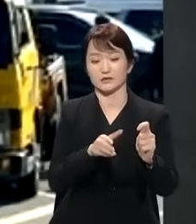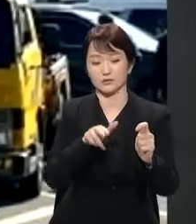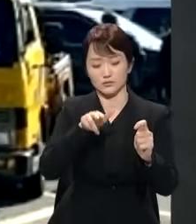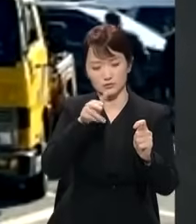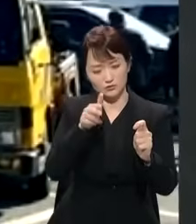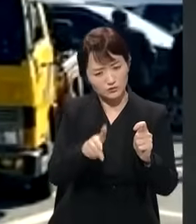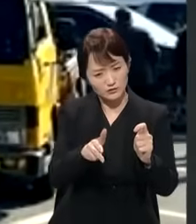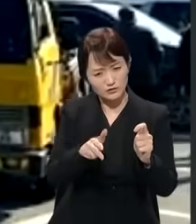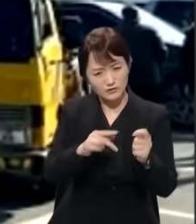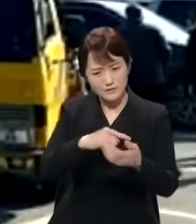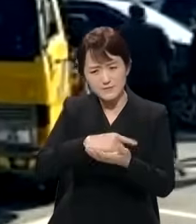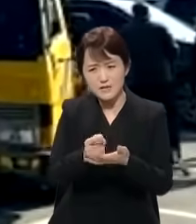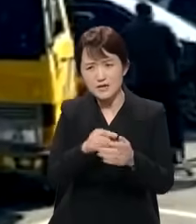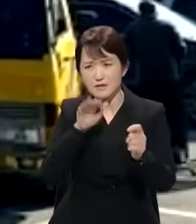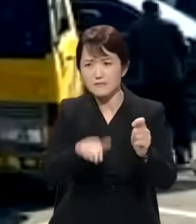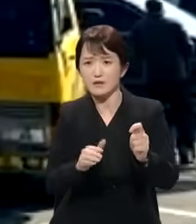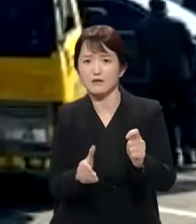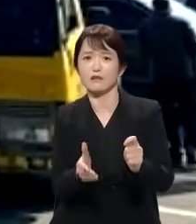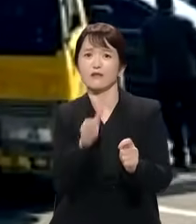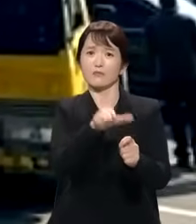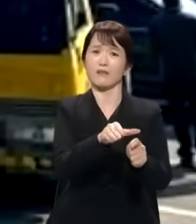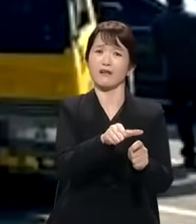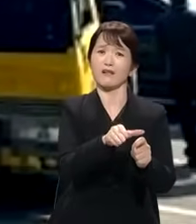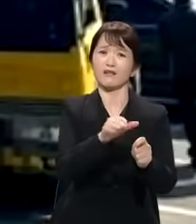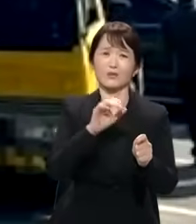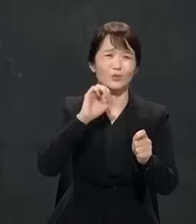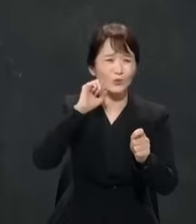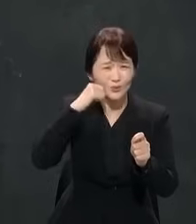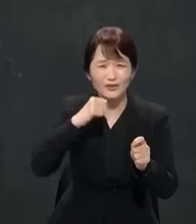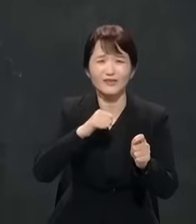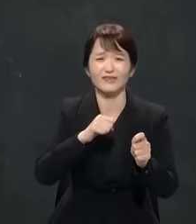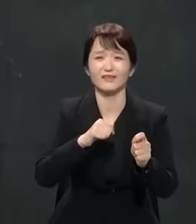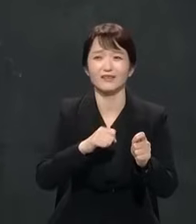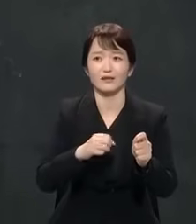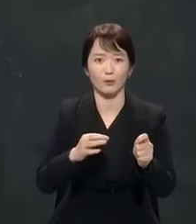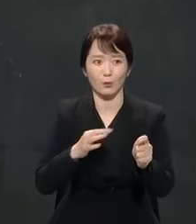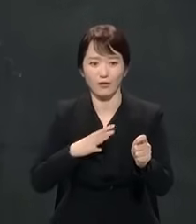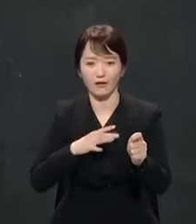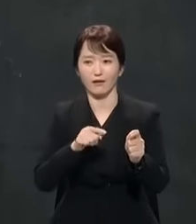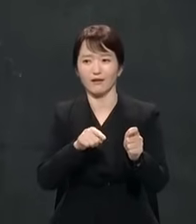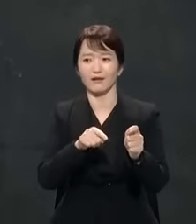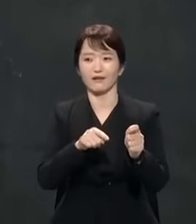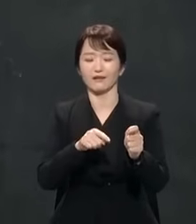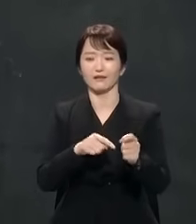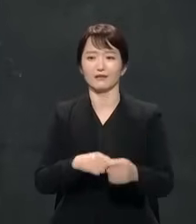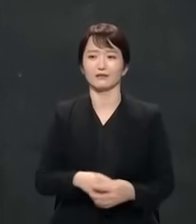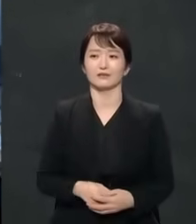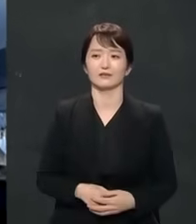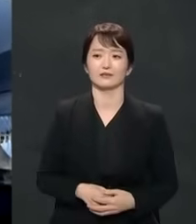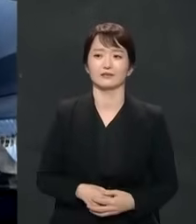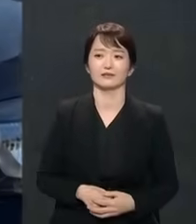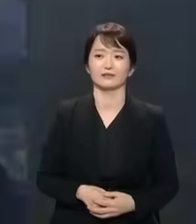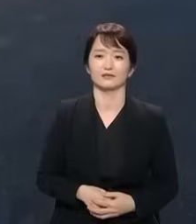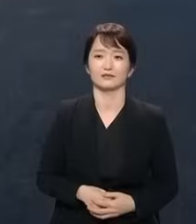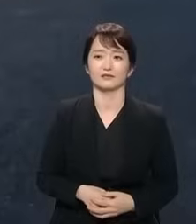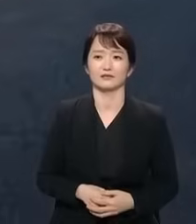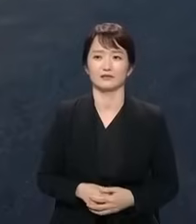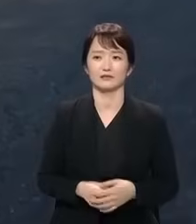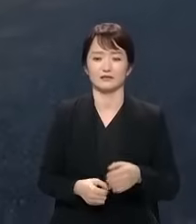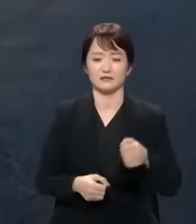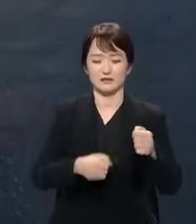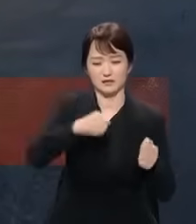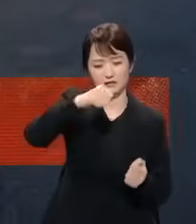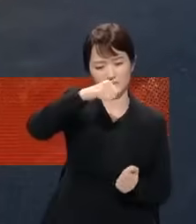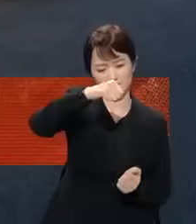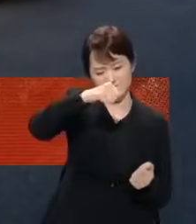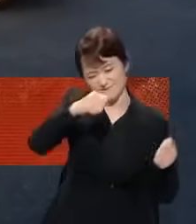아, 그래도 가속 페달 밟는데 올라가긴 쉽진 않거든요. 올라가죠. 놀랍습니다. 일단은 예. 놀라운 장면이긴 한데 어쨌든 핸들을 또 많이 꺾어서